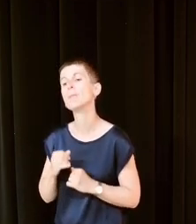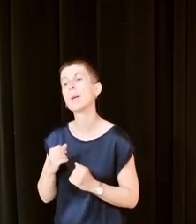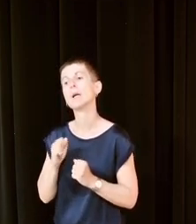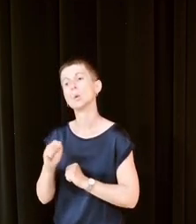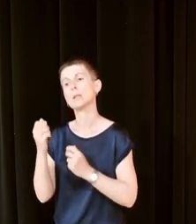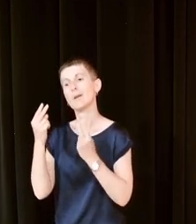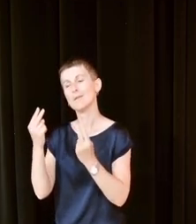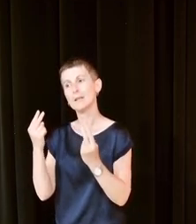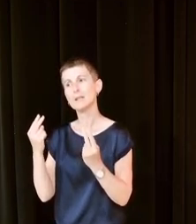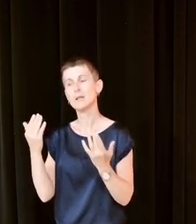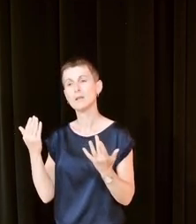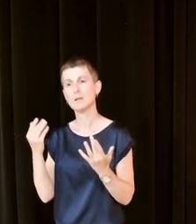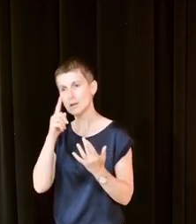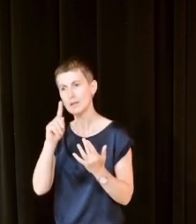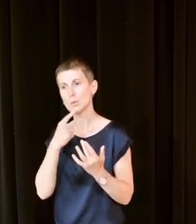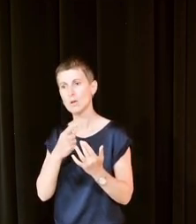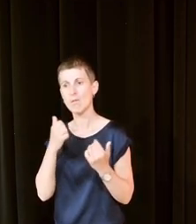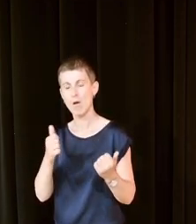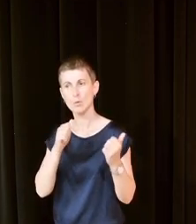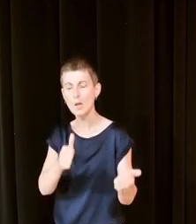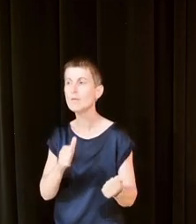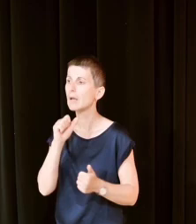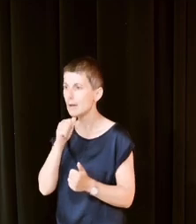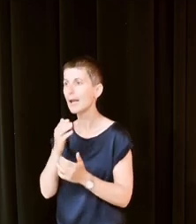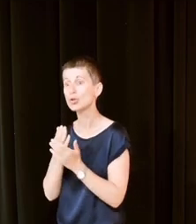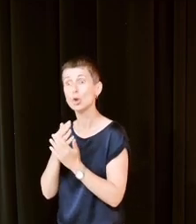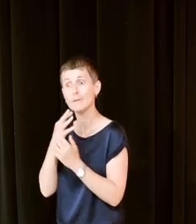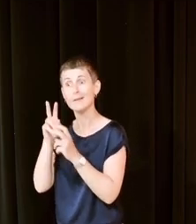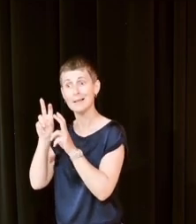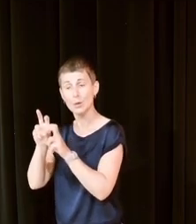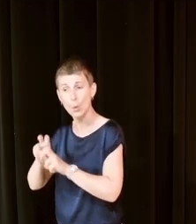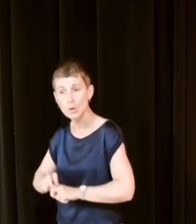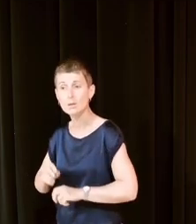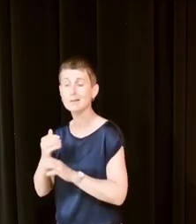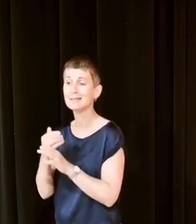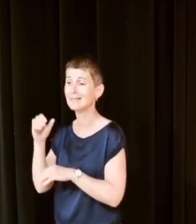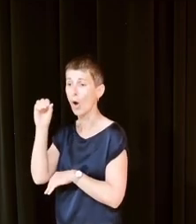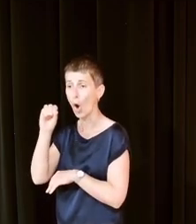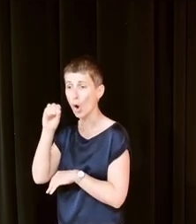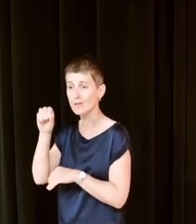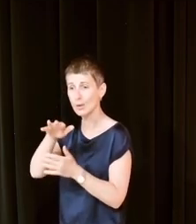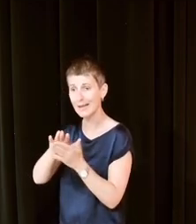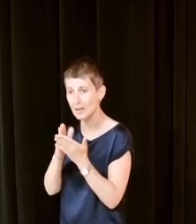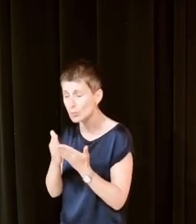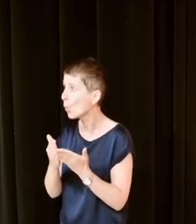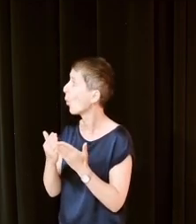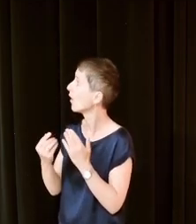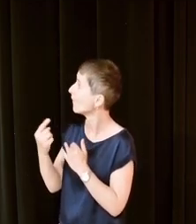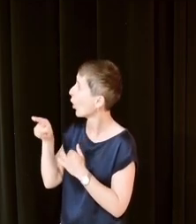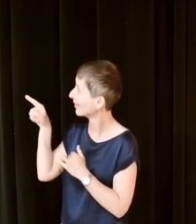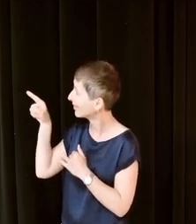zu sagen, das hilft, sondern eben auch zu sagen, da haben wir viel untersucht. Im Oxford Textbook of Palliative Medicine wird eben auch